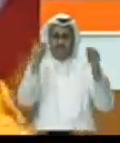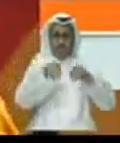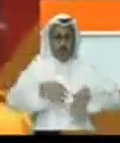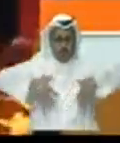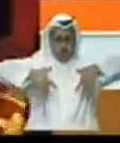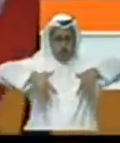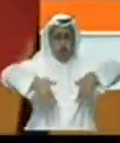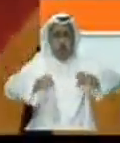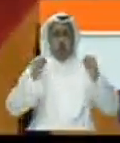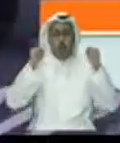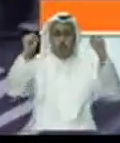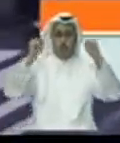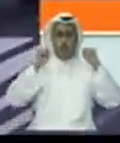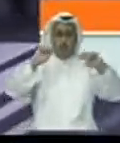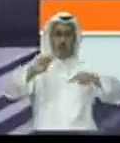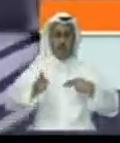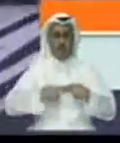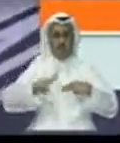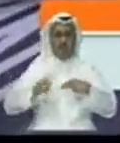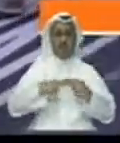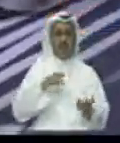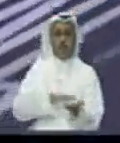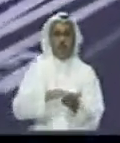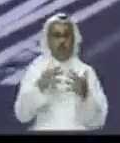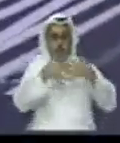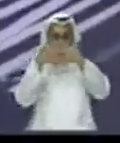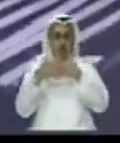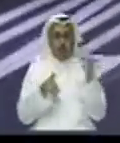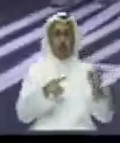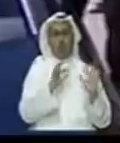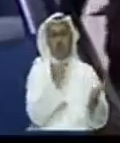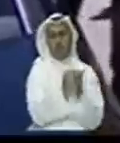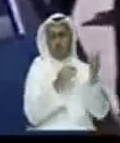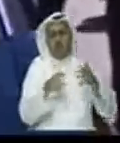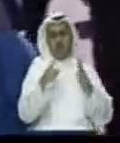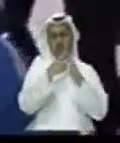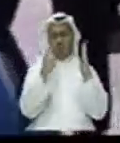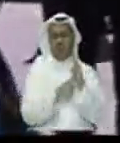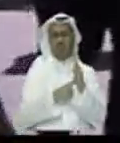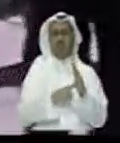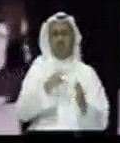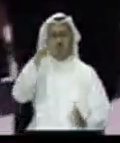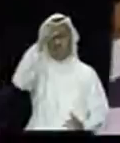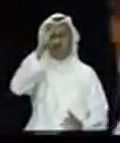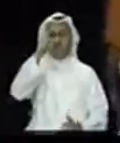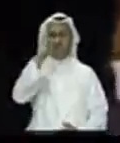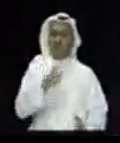المتظاهرون بالسياسات المتبعة الداخلية والخارجية من قبل النظام الملالي.